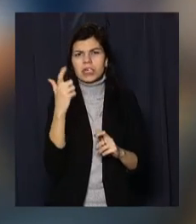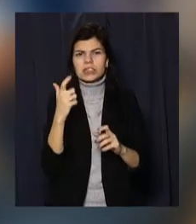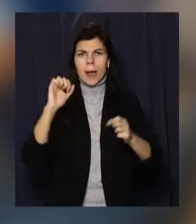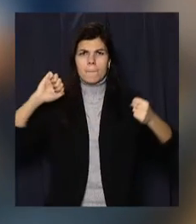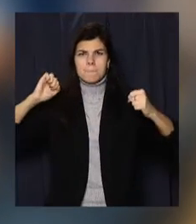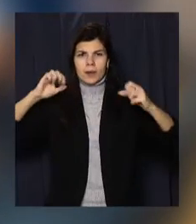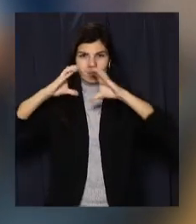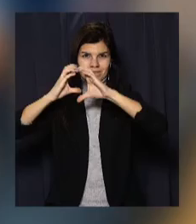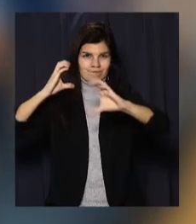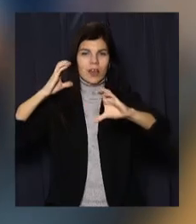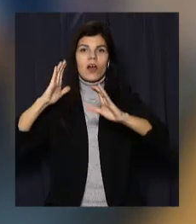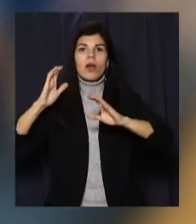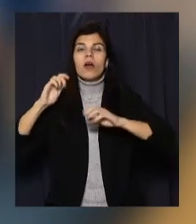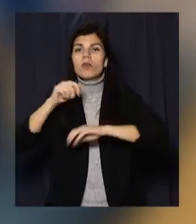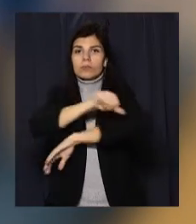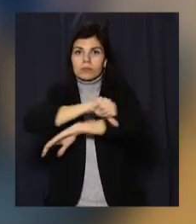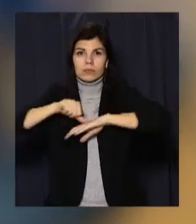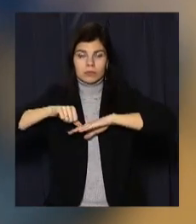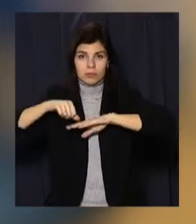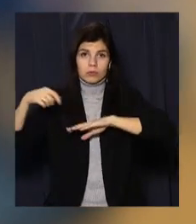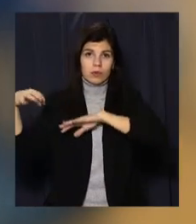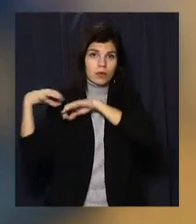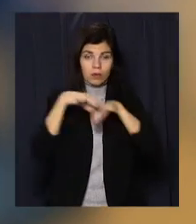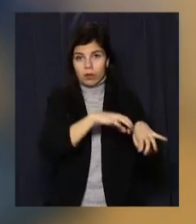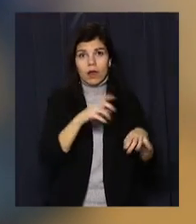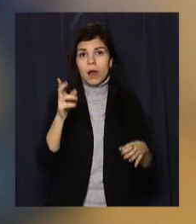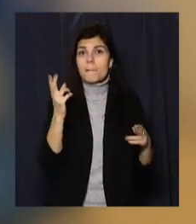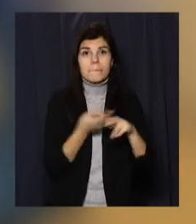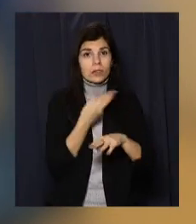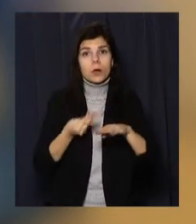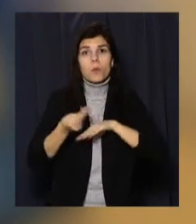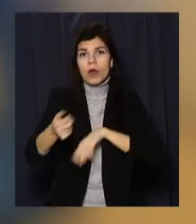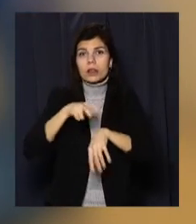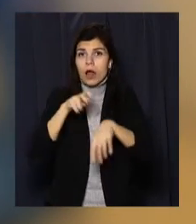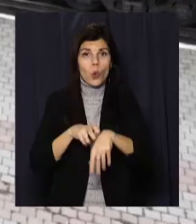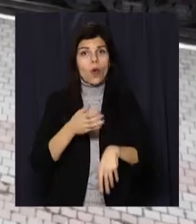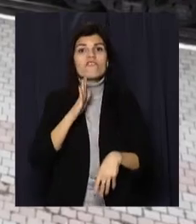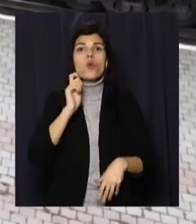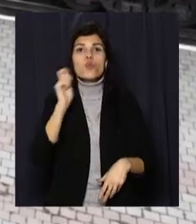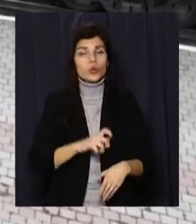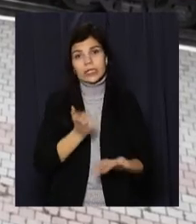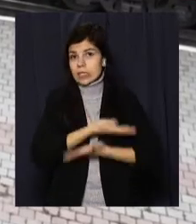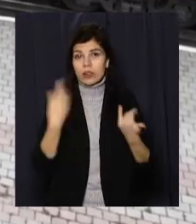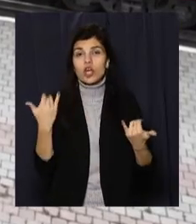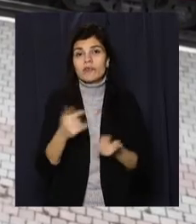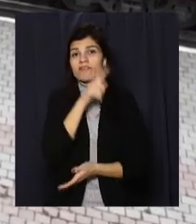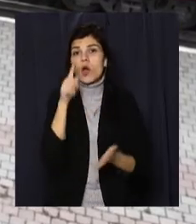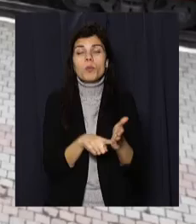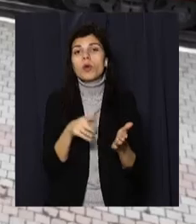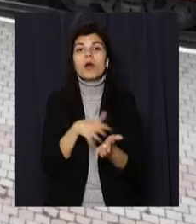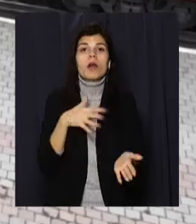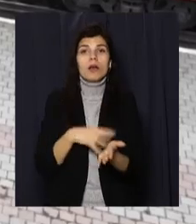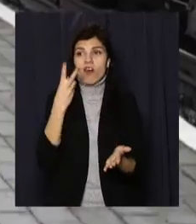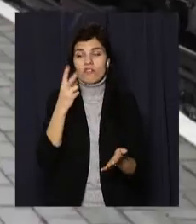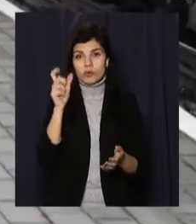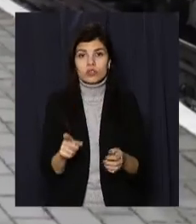конденсатом, ввезених в Україну. Вони пропустили товар без сплати акцизного податку. Наразі вирішується питання щодо обрання